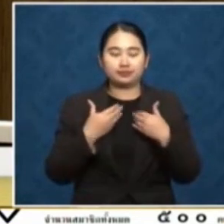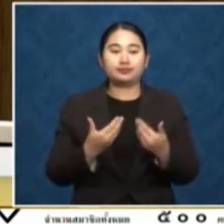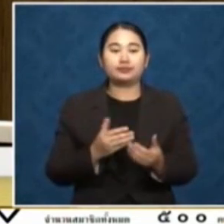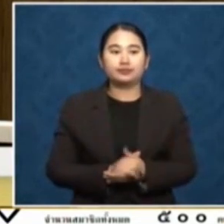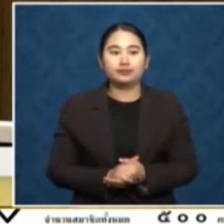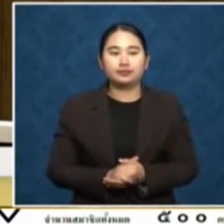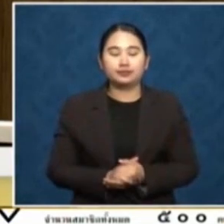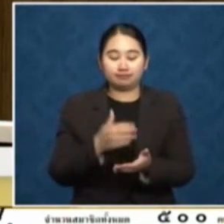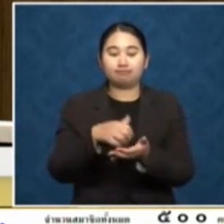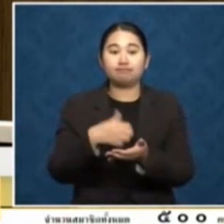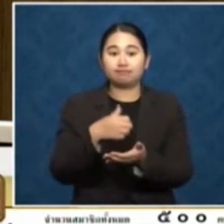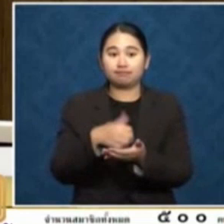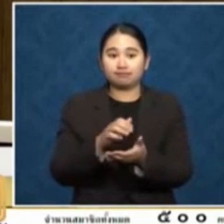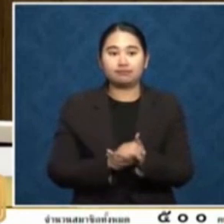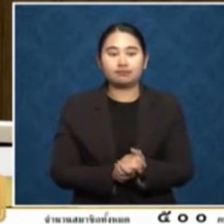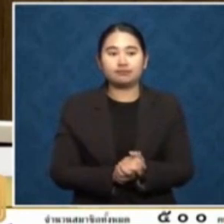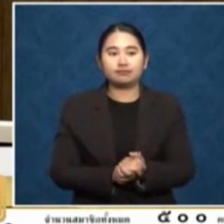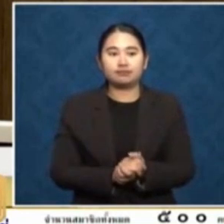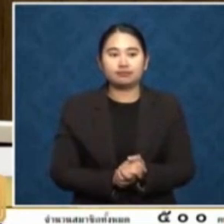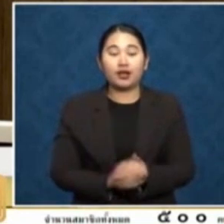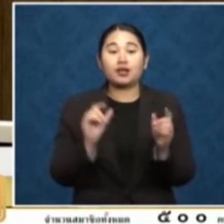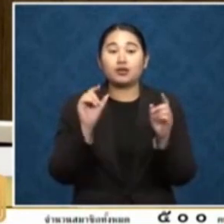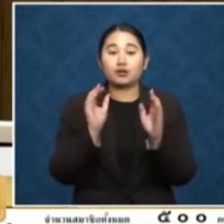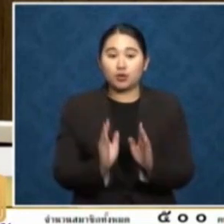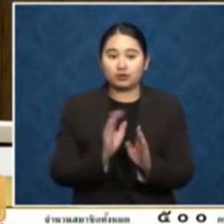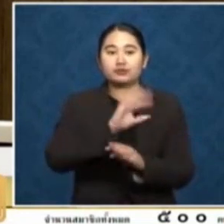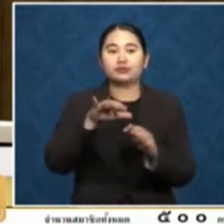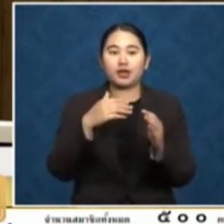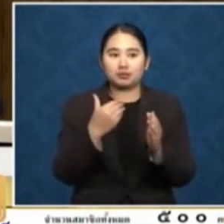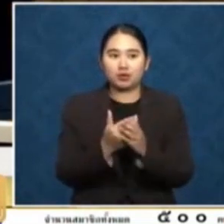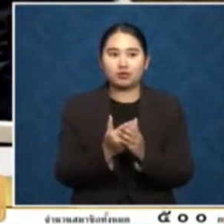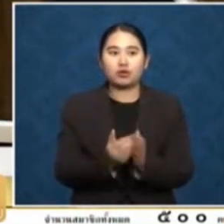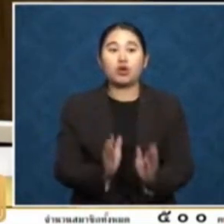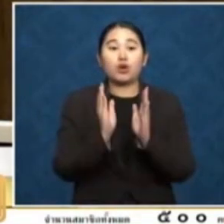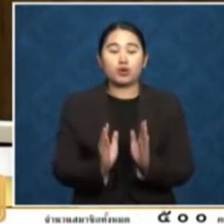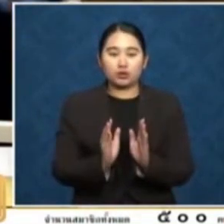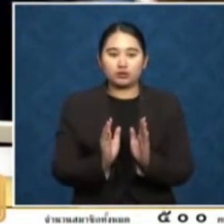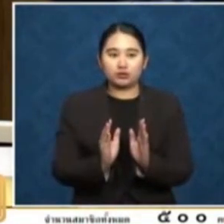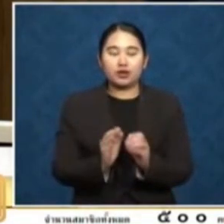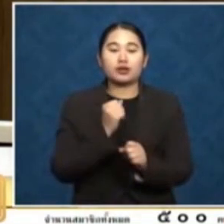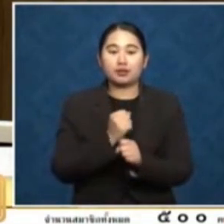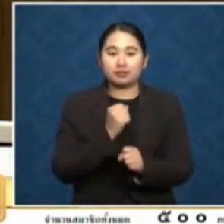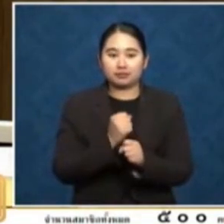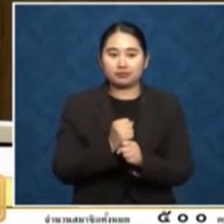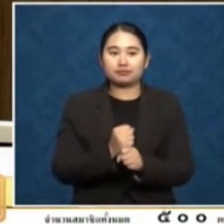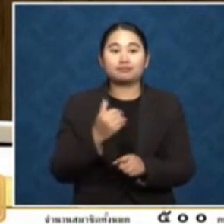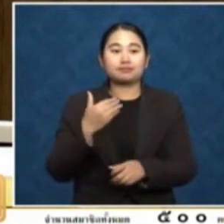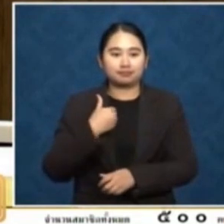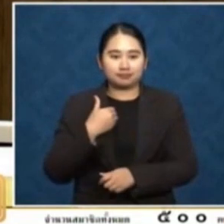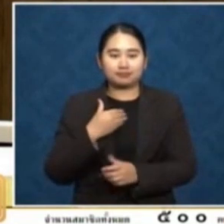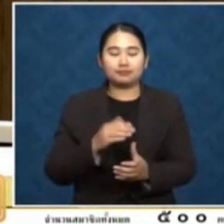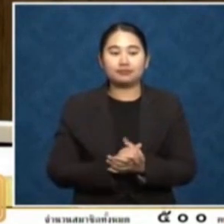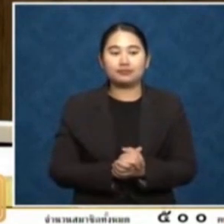คะสิ่งเหล่านี้เป็นสิ่งที่คนทุกคนนะคะนักเคลื่อนไหวทุกคนได้ทำงานมา